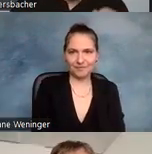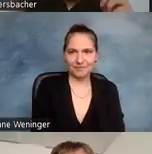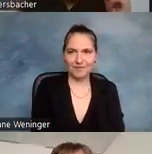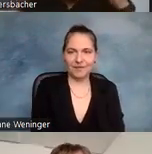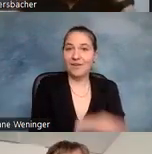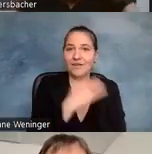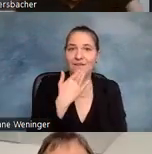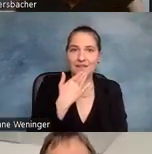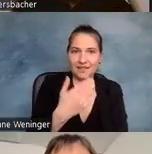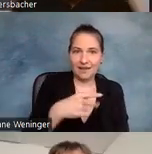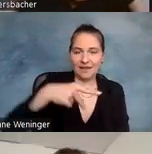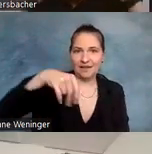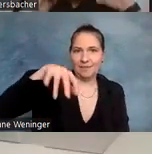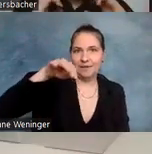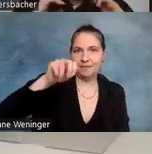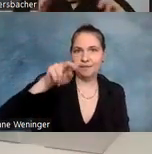Vielen Dank, Kirmin.